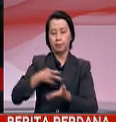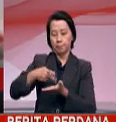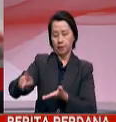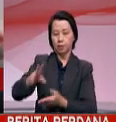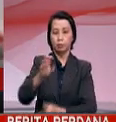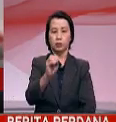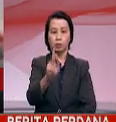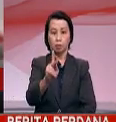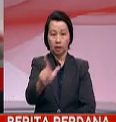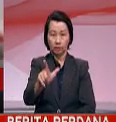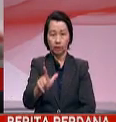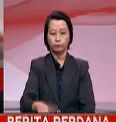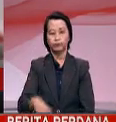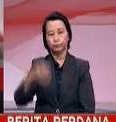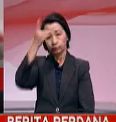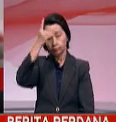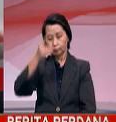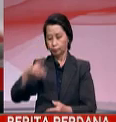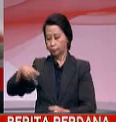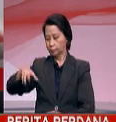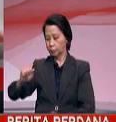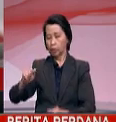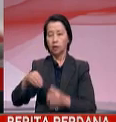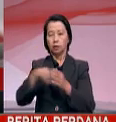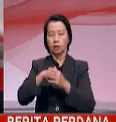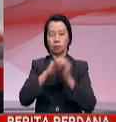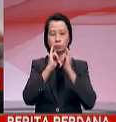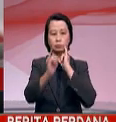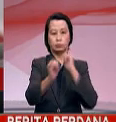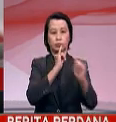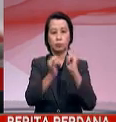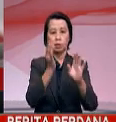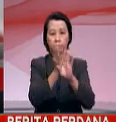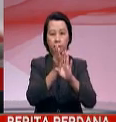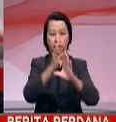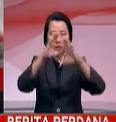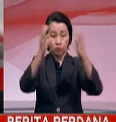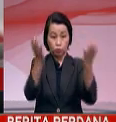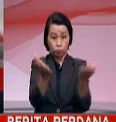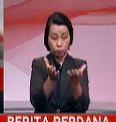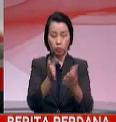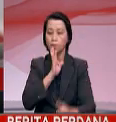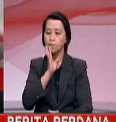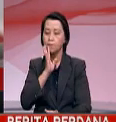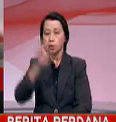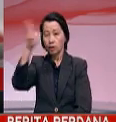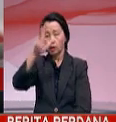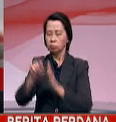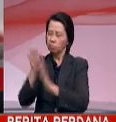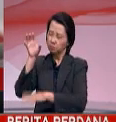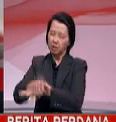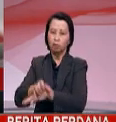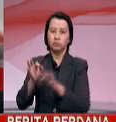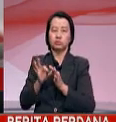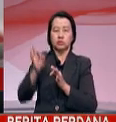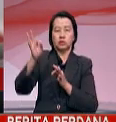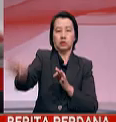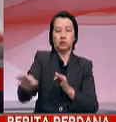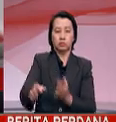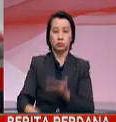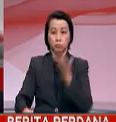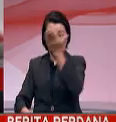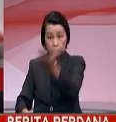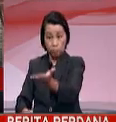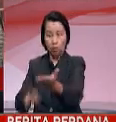Negara. Sebelum ini, Datuk Seri Mustafa dalam satu temu bual bersama Bank Dunia menyatakan kerajaan terpaksa menangguhkan